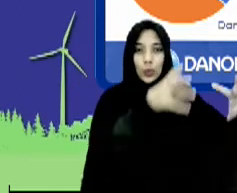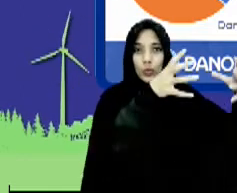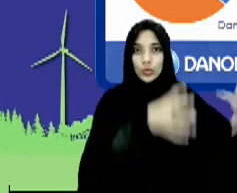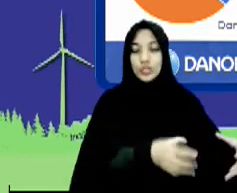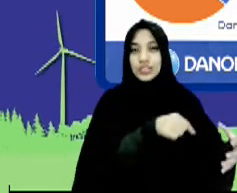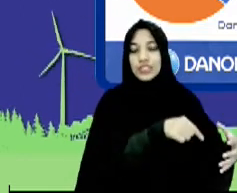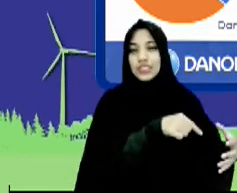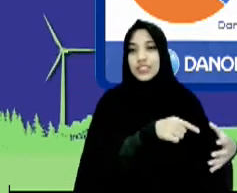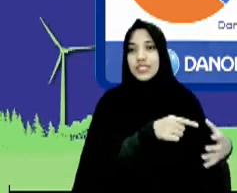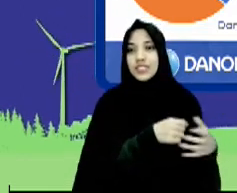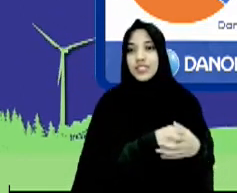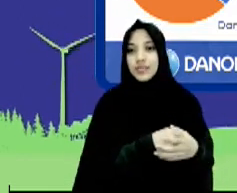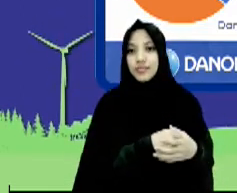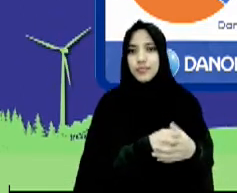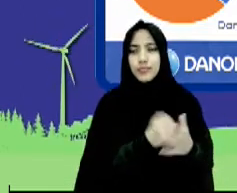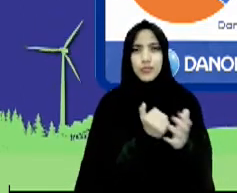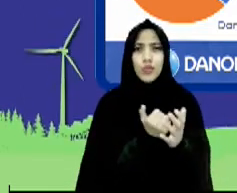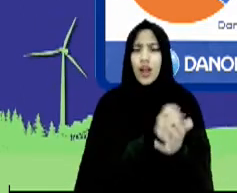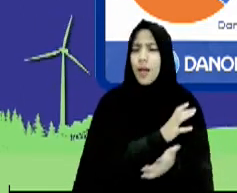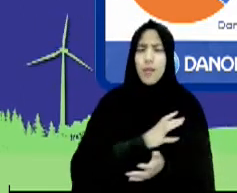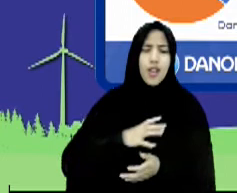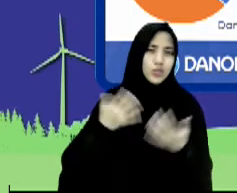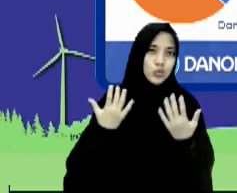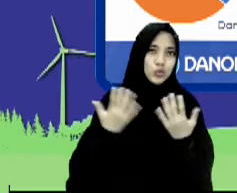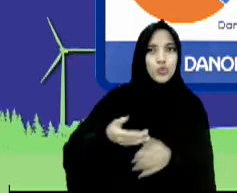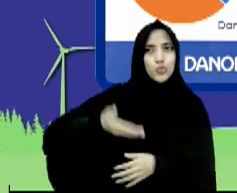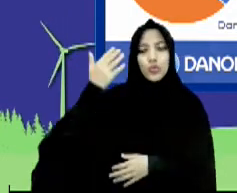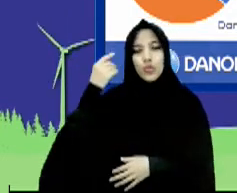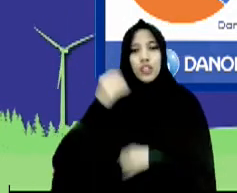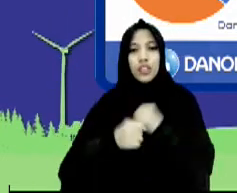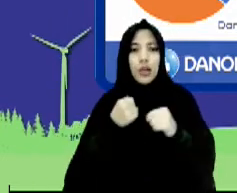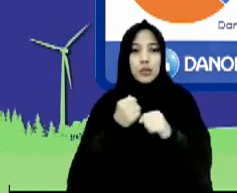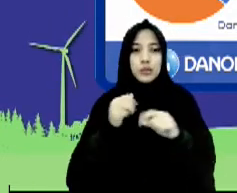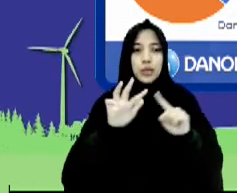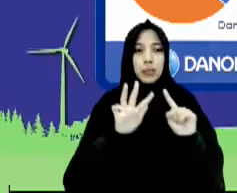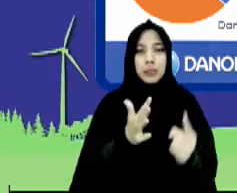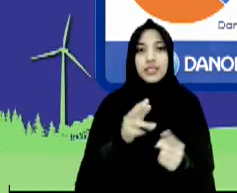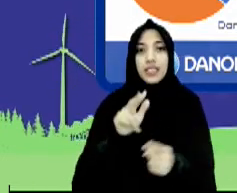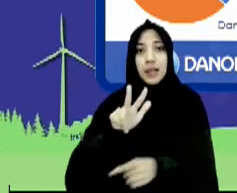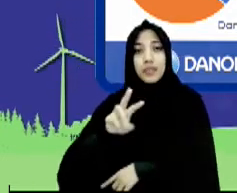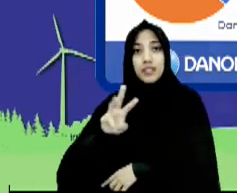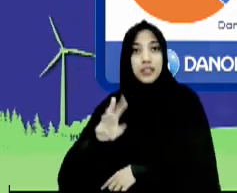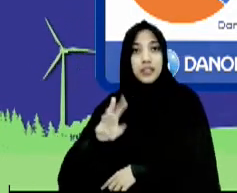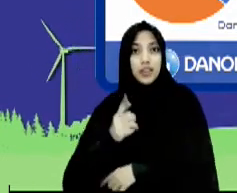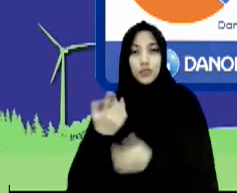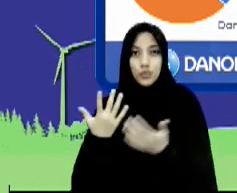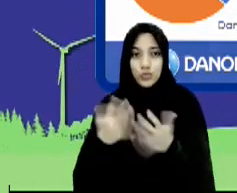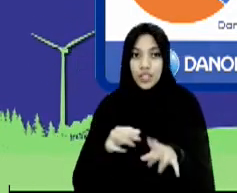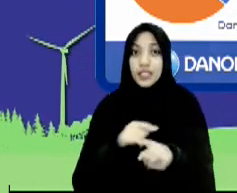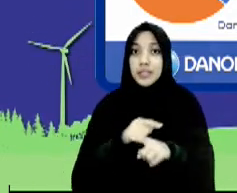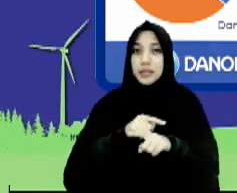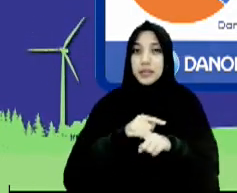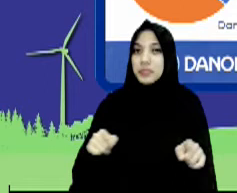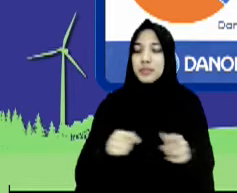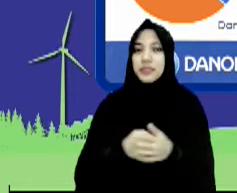apa ya produk yang sangat lama ya sudah sejak tahun e 1983 ya digunakan di Danon itu eh apa